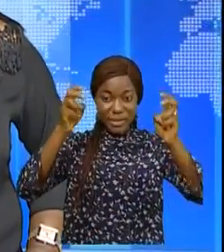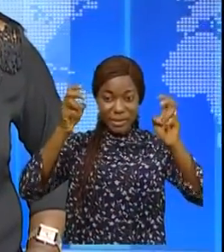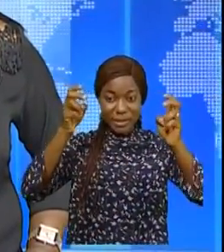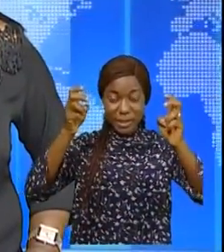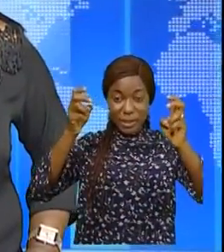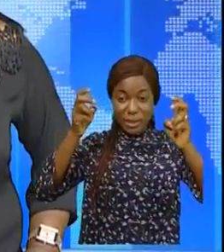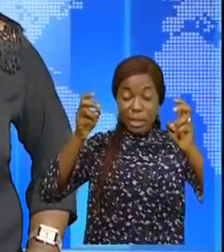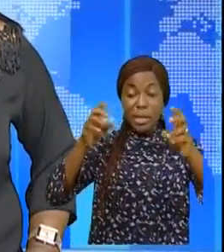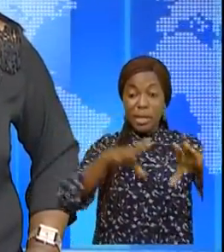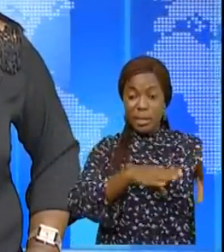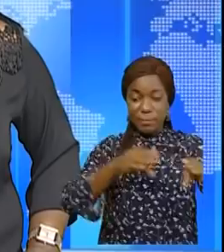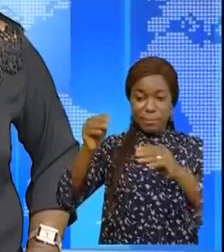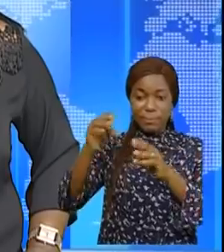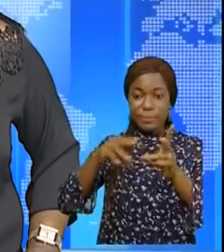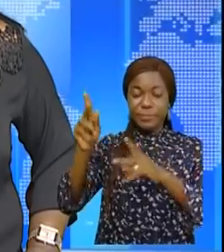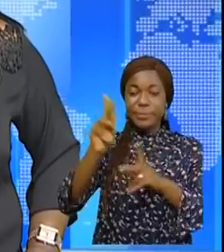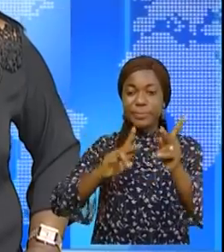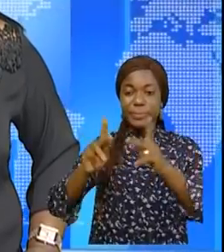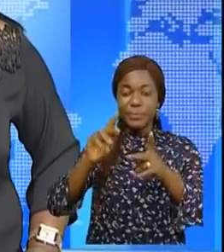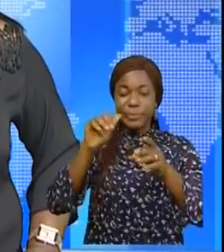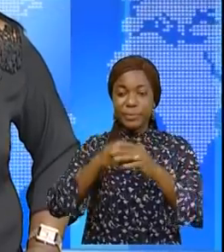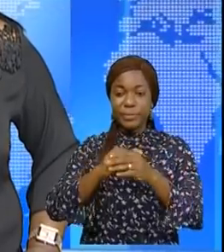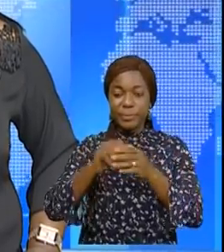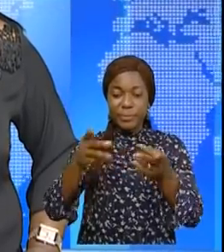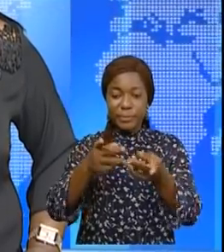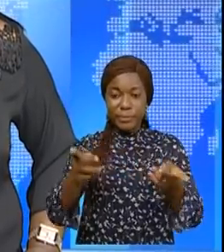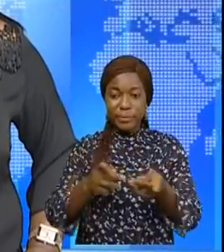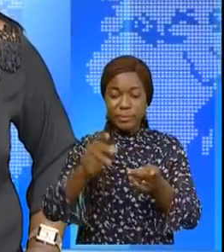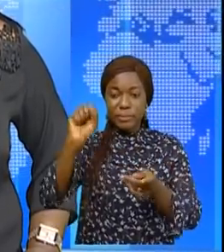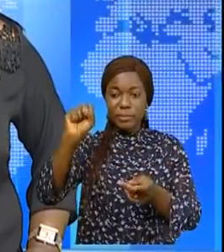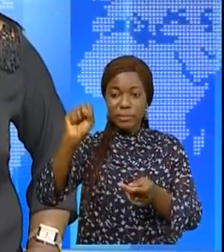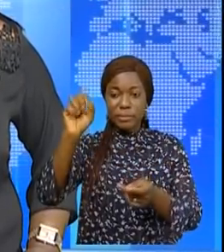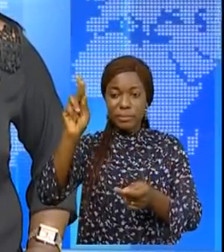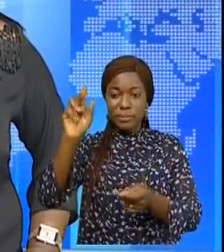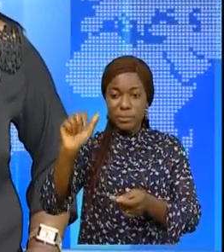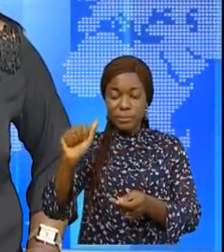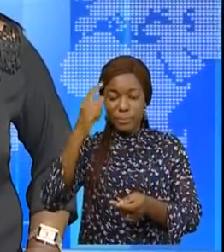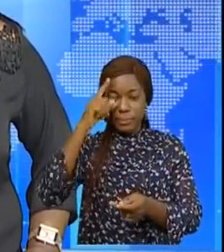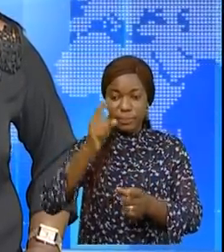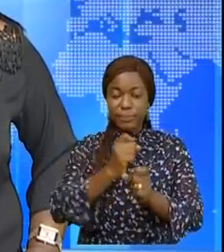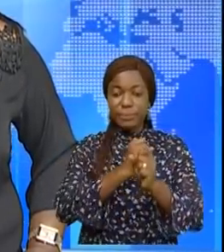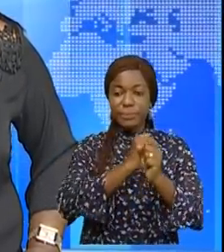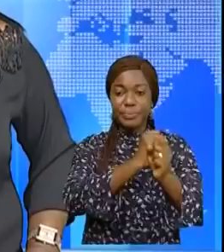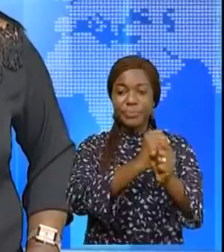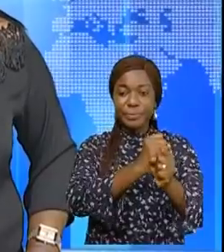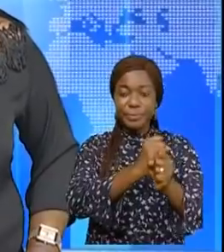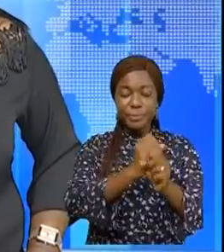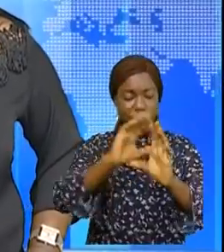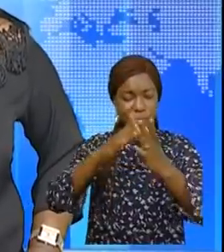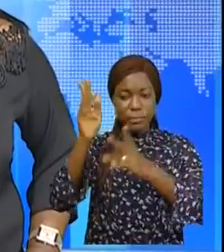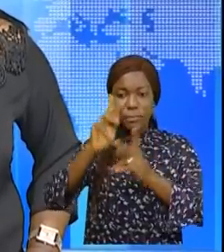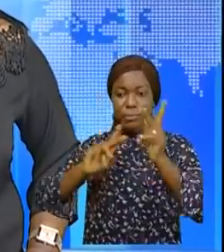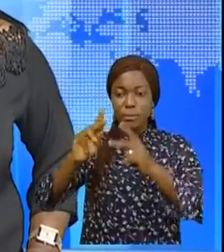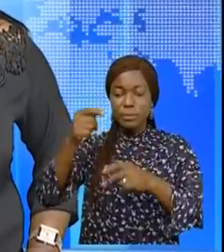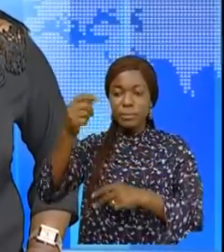de la population de Goma vers Sake, Bukavu et autres contrées pour la protection des Gomatraciens contre une